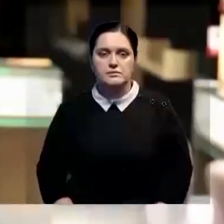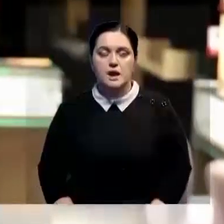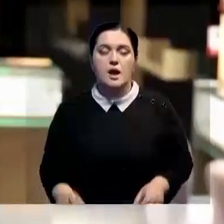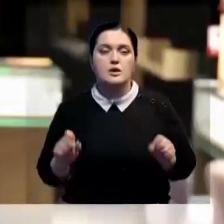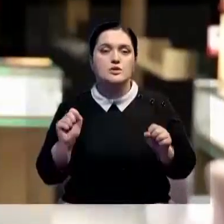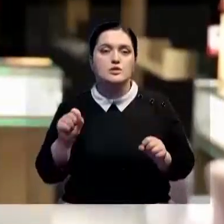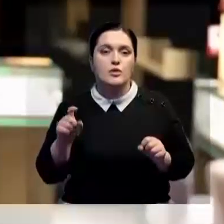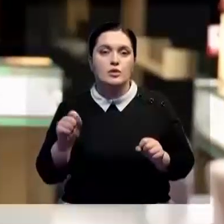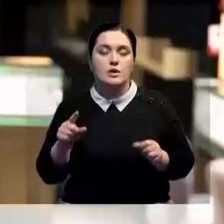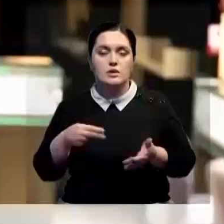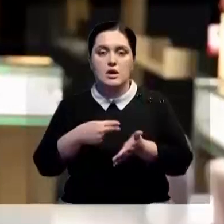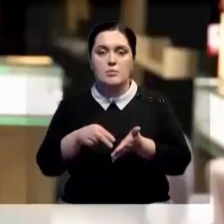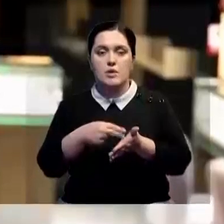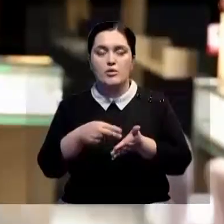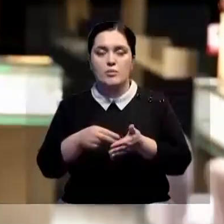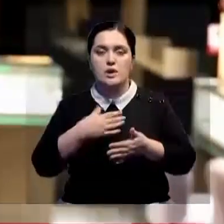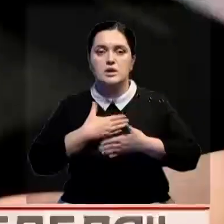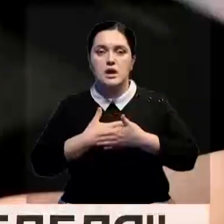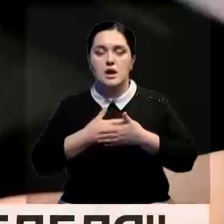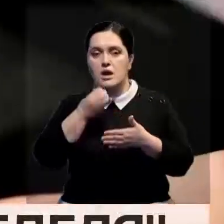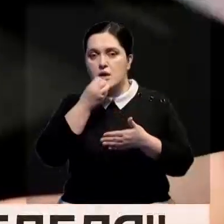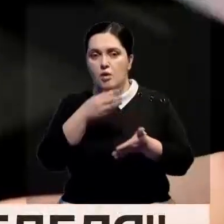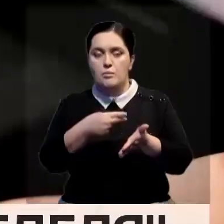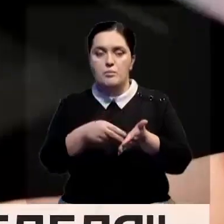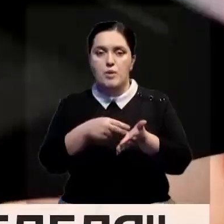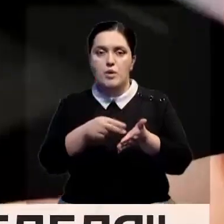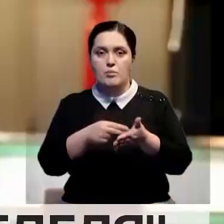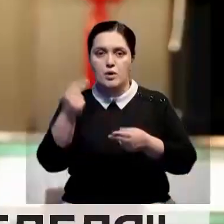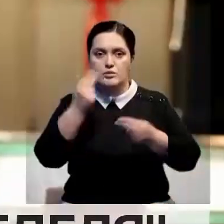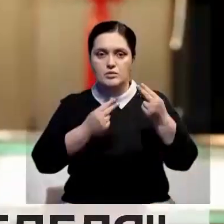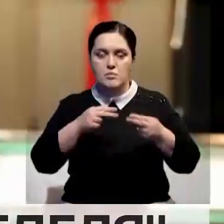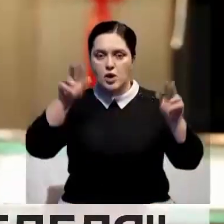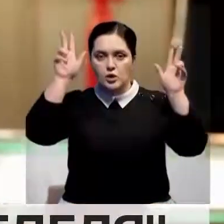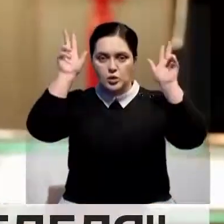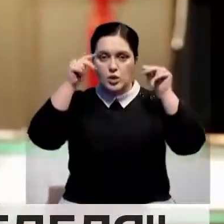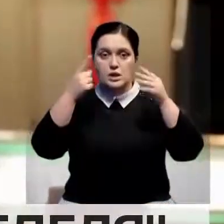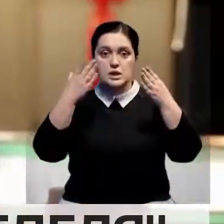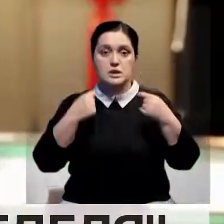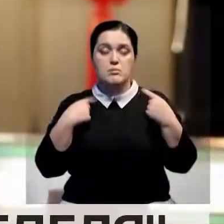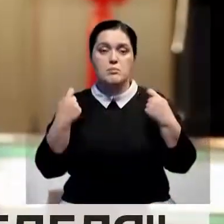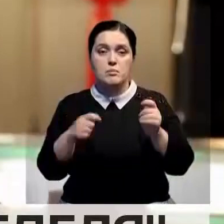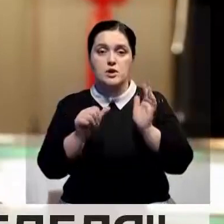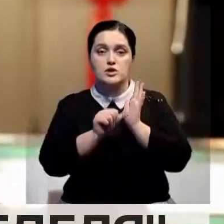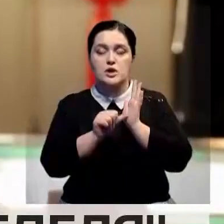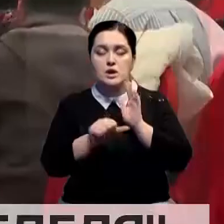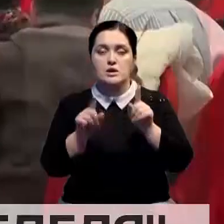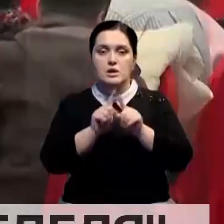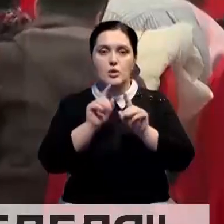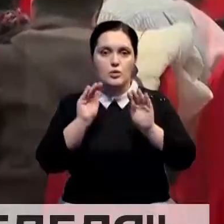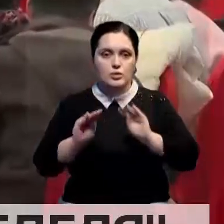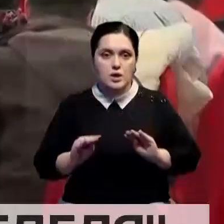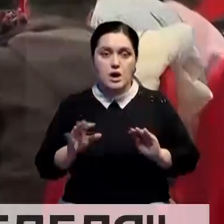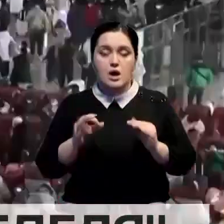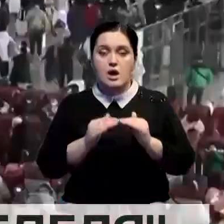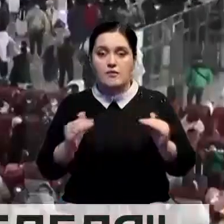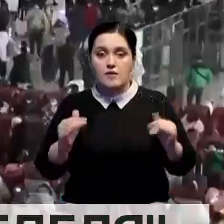Золото в этом году покупают активно. Хорошо покупают изделия с изображением кролика. В день продаем до 60 таких украшений.